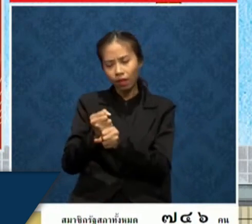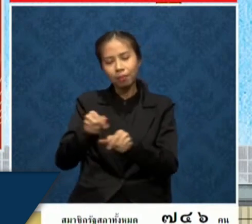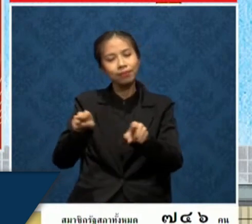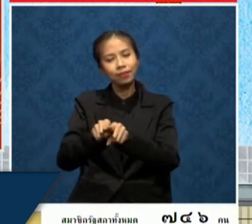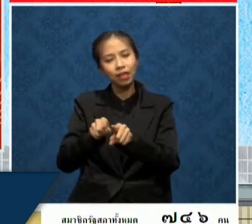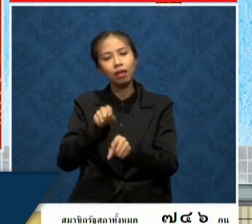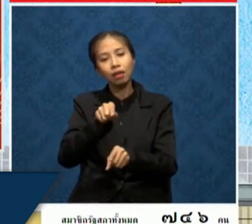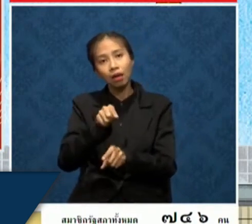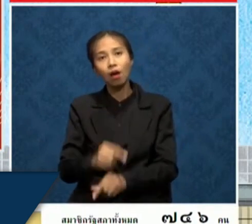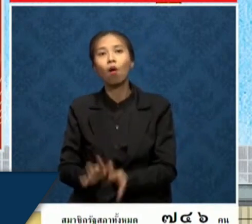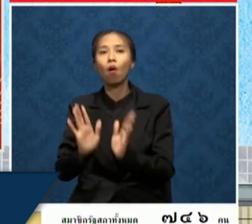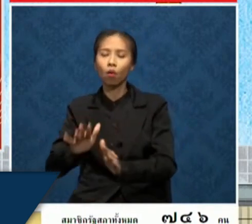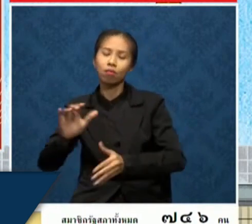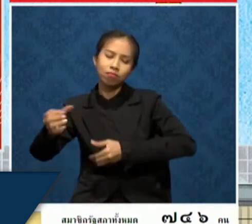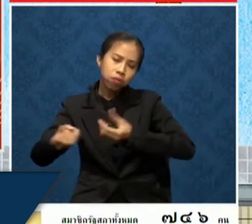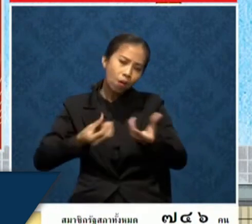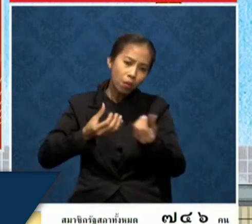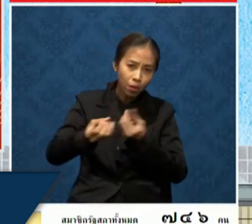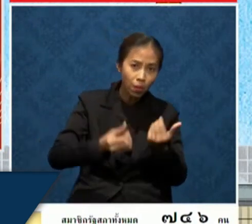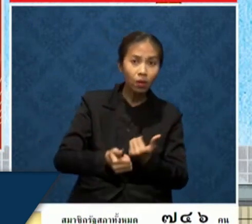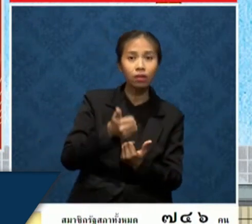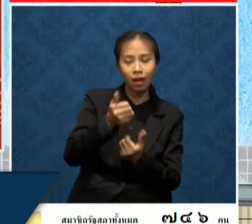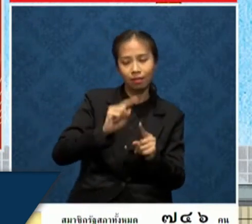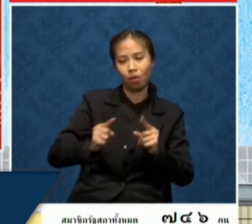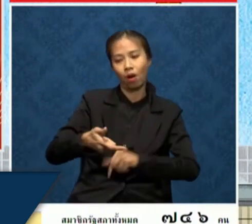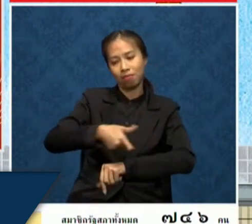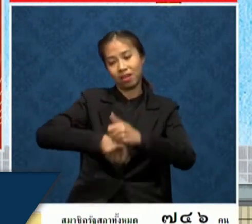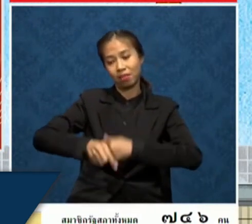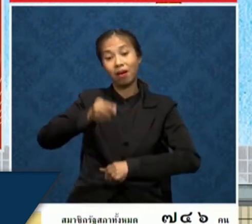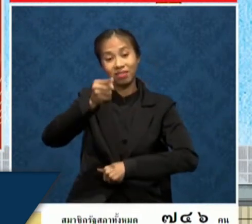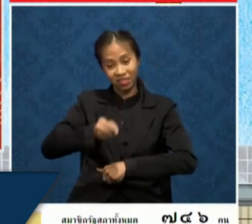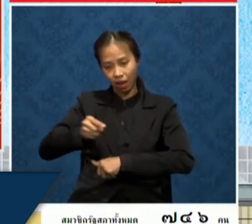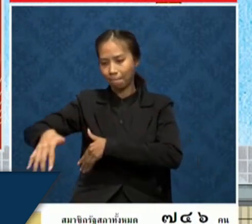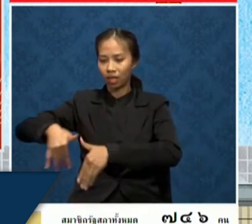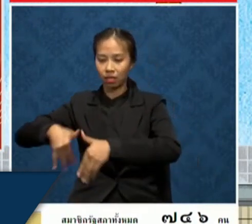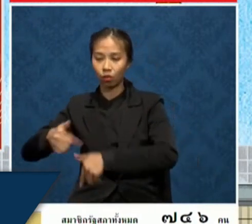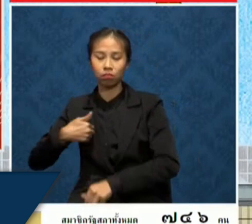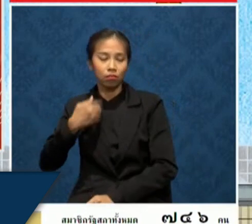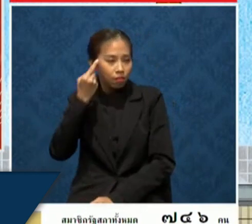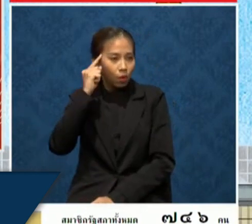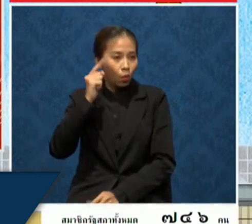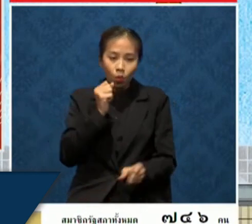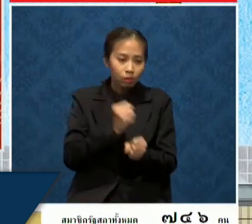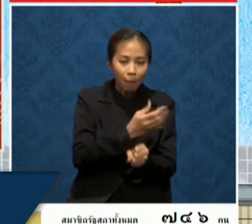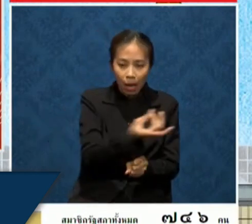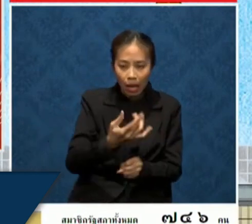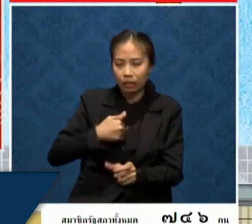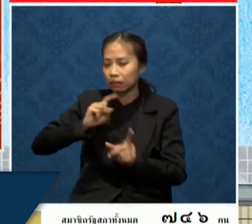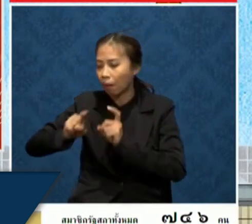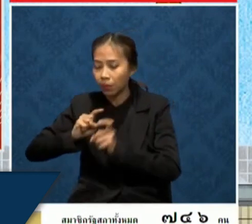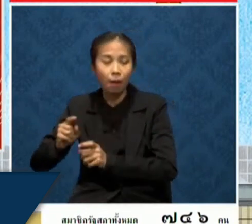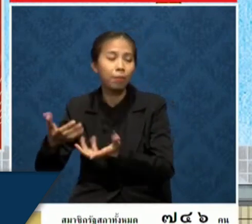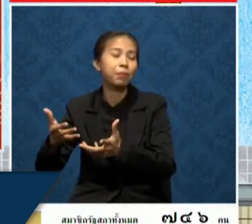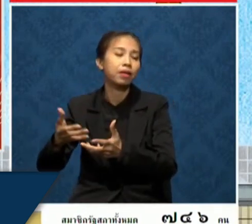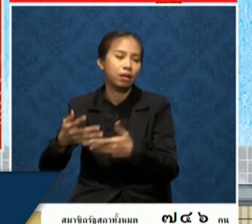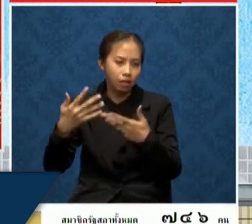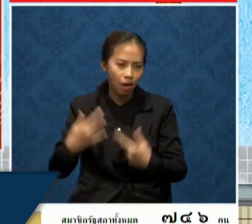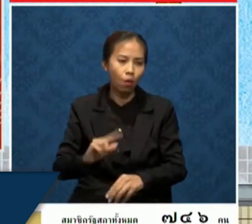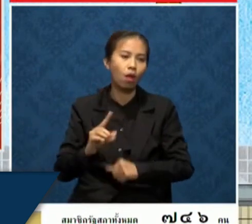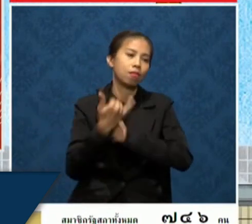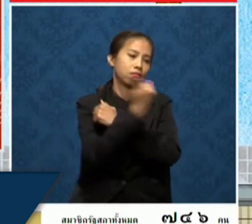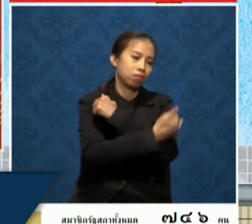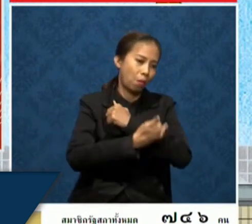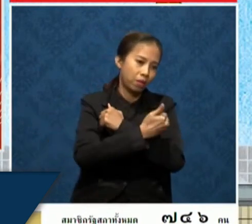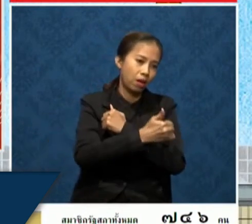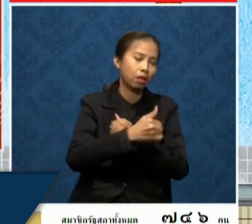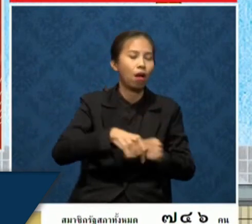รับฟังผู้มีส่วนได้เสียแต่ในทางปฏิบัติหลายกรณีประชาชนบอกไม่เคยทราบเรื่อง นอกจากนี้ยังยอมให้คนต่างชาติถือกรรมสิ